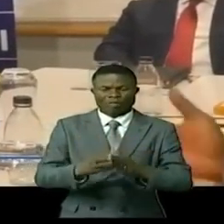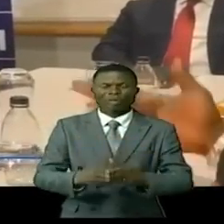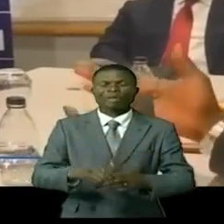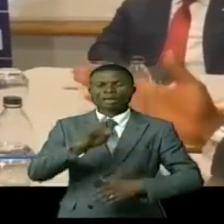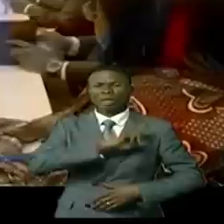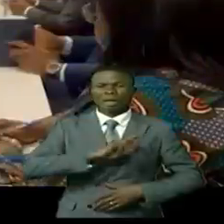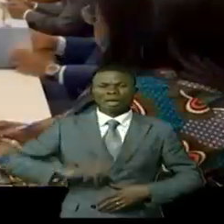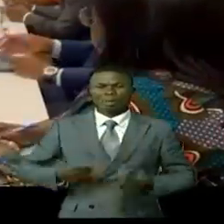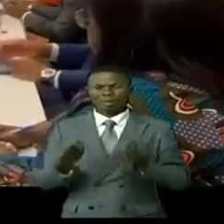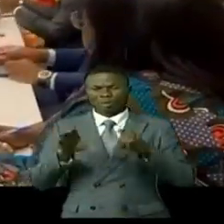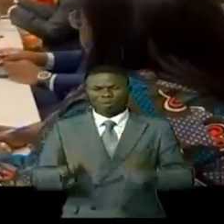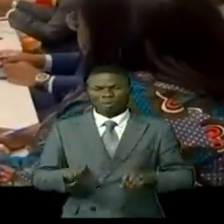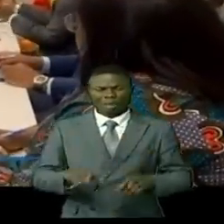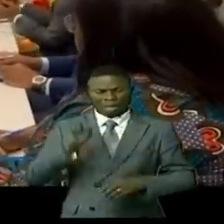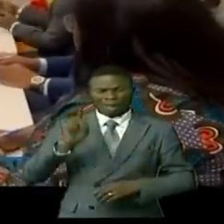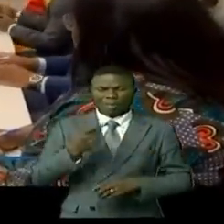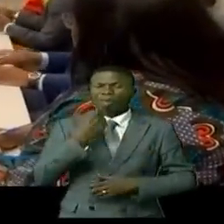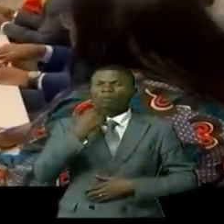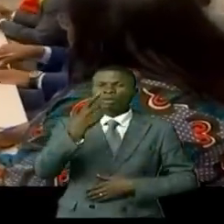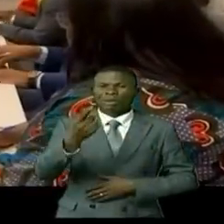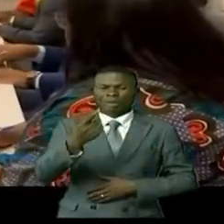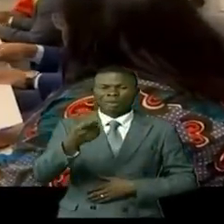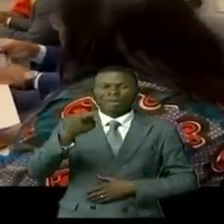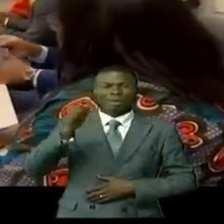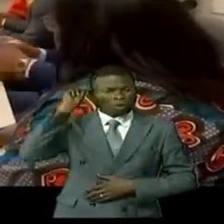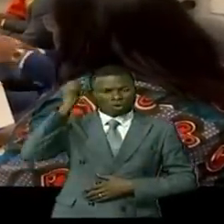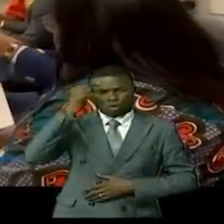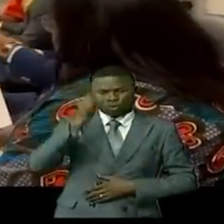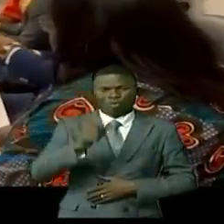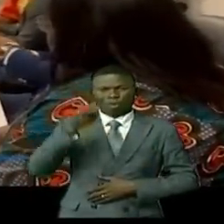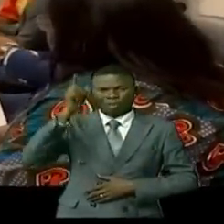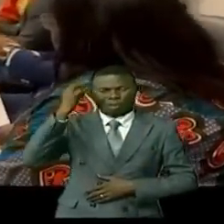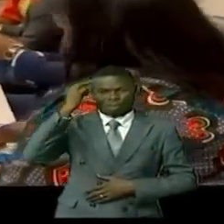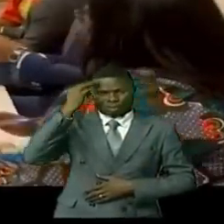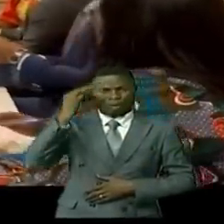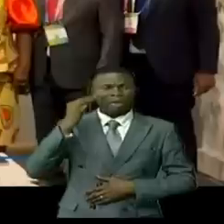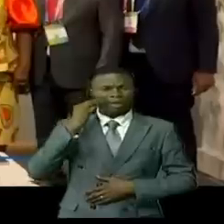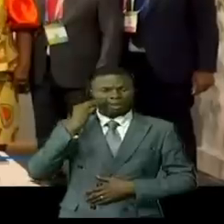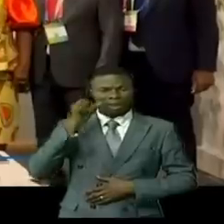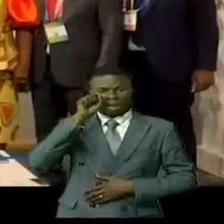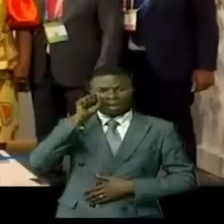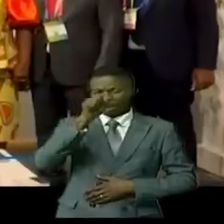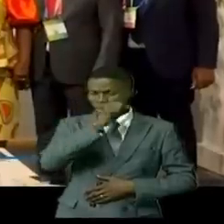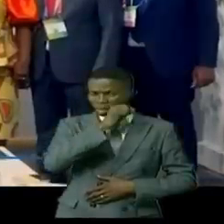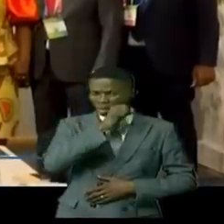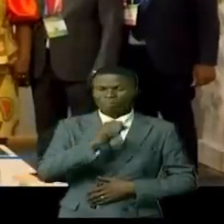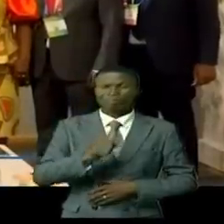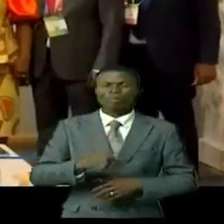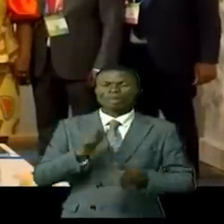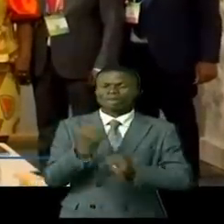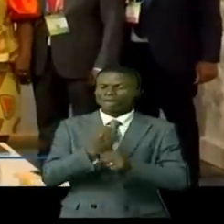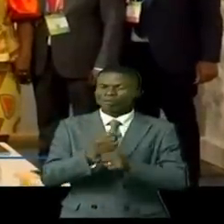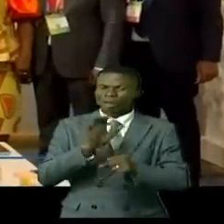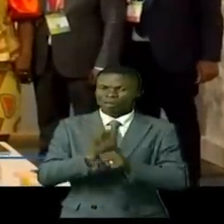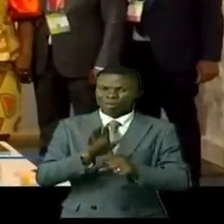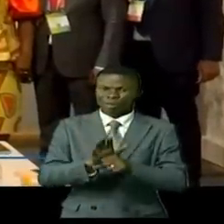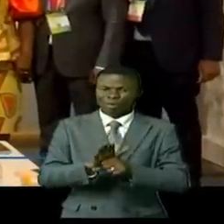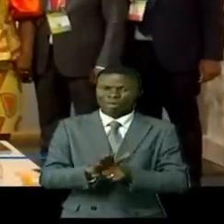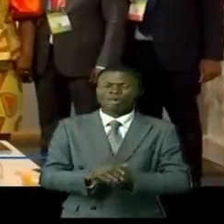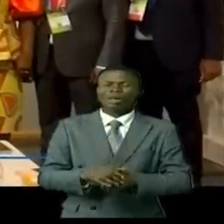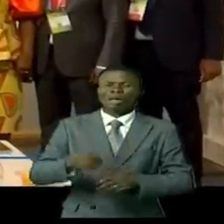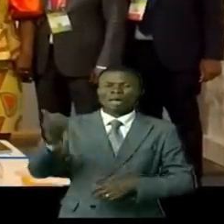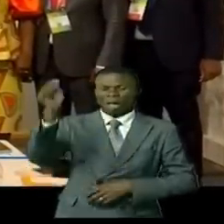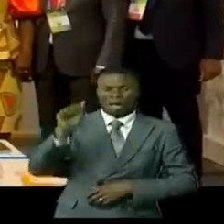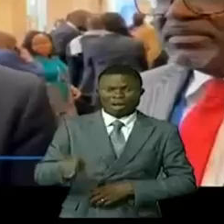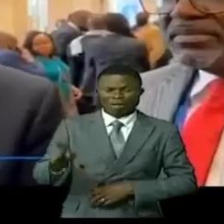démocratique du Congo. Veut exprimer au chef du gouvernement Jean-Michel Samalou Kondé King qui a eu une séance de travail à Cape Town avec